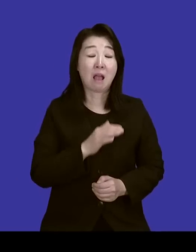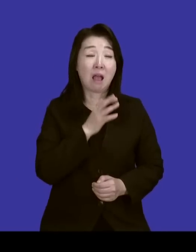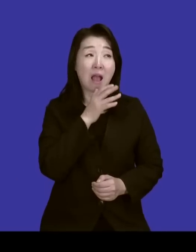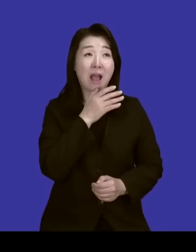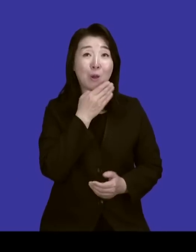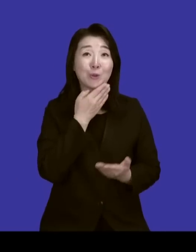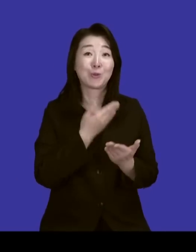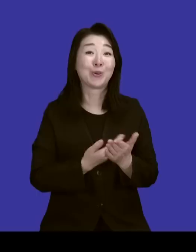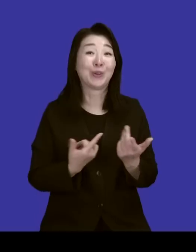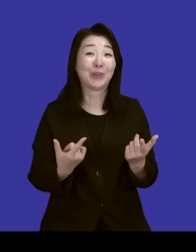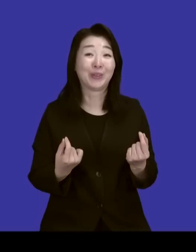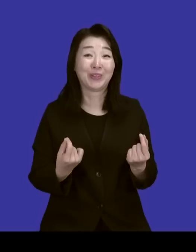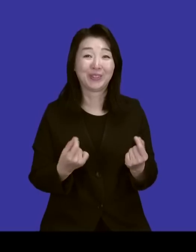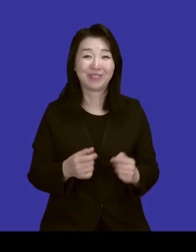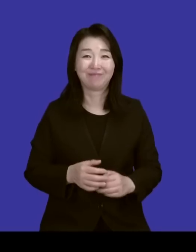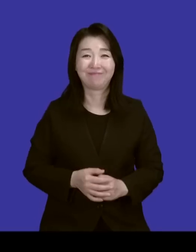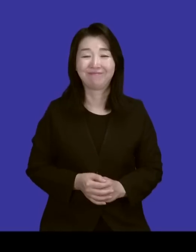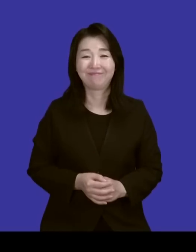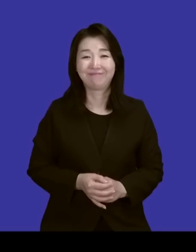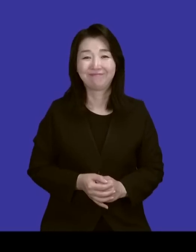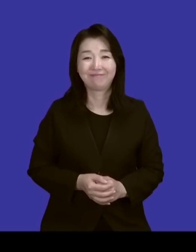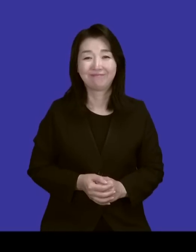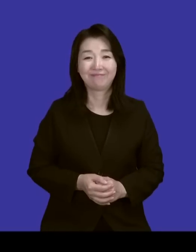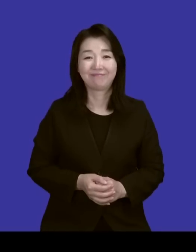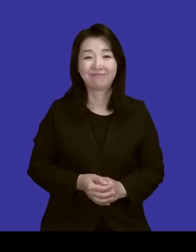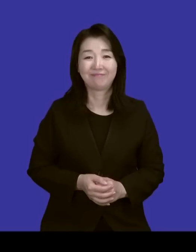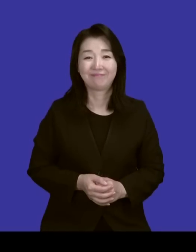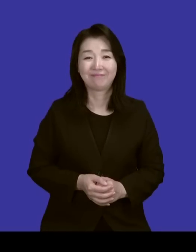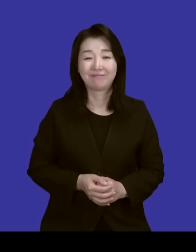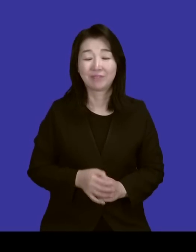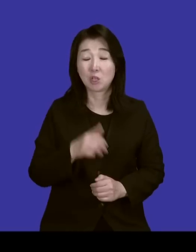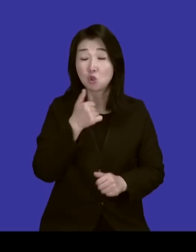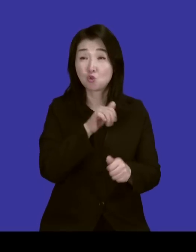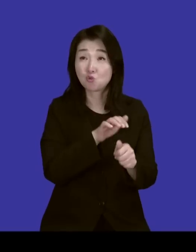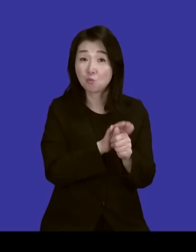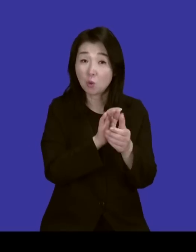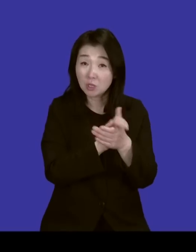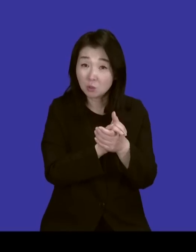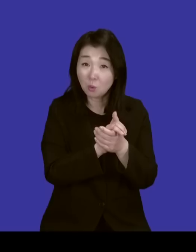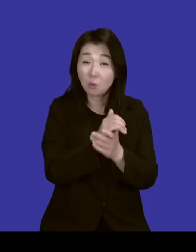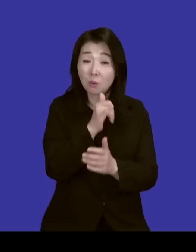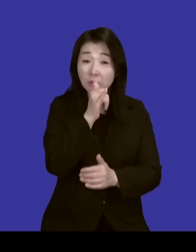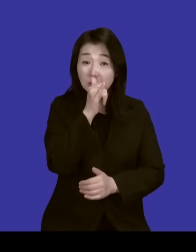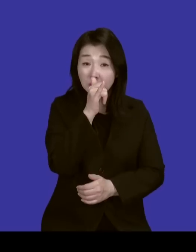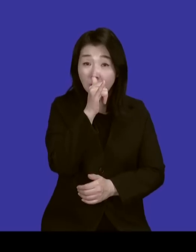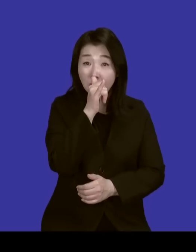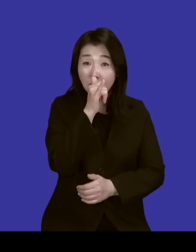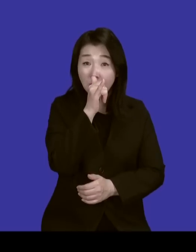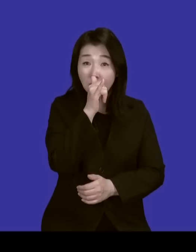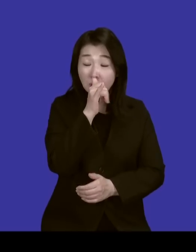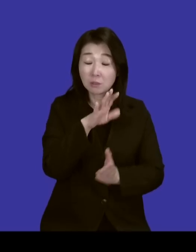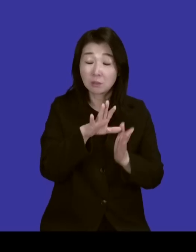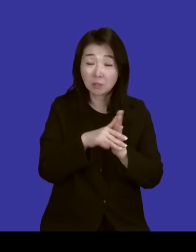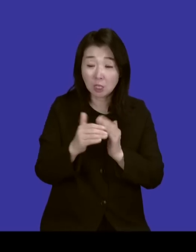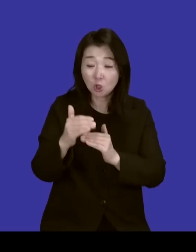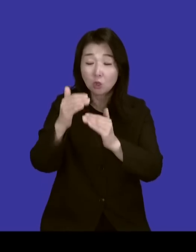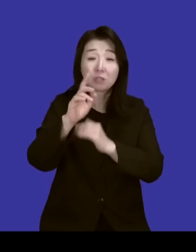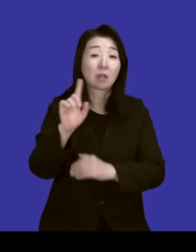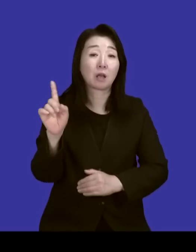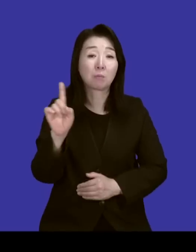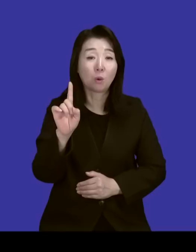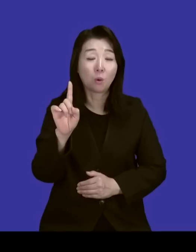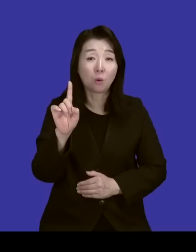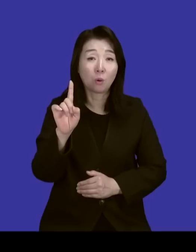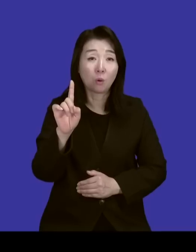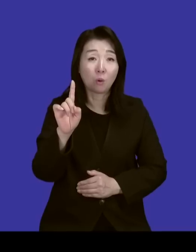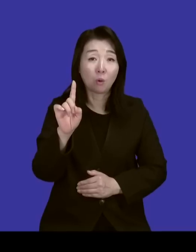중요한 걸 얻어가네요. 그렇구나. 아니 그러면은 그 저는 사실 중보 기도를 이게 뭐 절차가 있는 건지 어떤 형식이